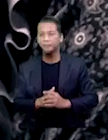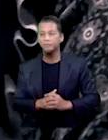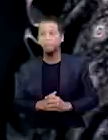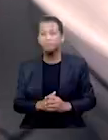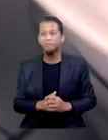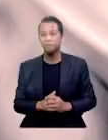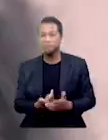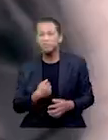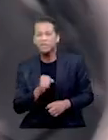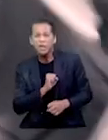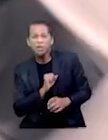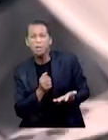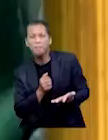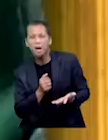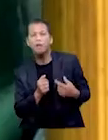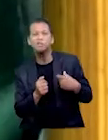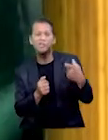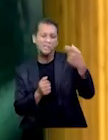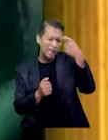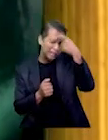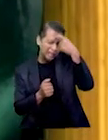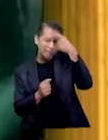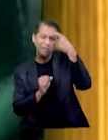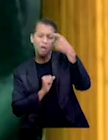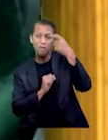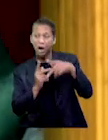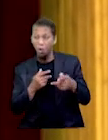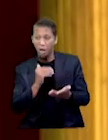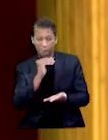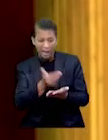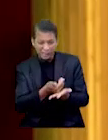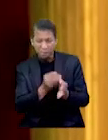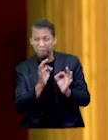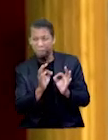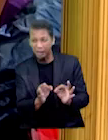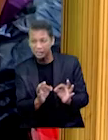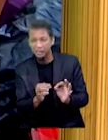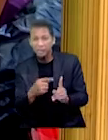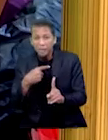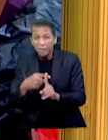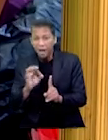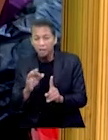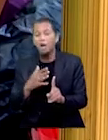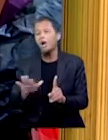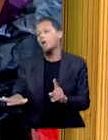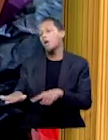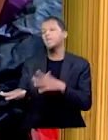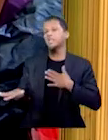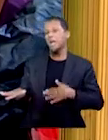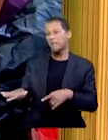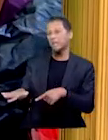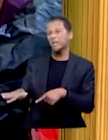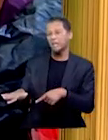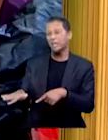Takutnya ibu sakit kan, terus kalau penghasilan pas-pasan kan ntar beban ke anak ya. Iya, makanya ibu sedikit-sedikit